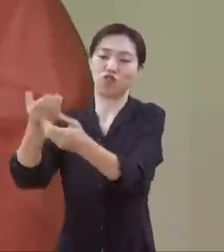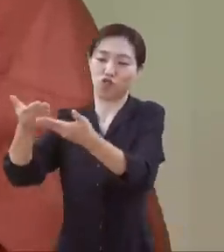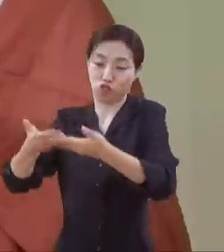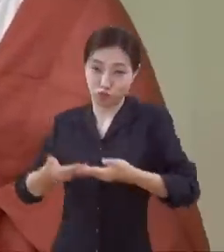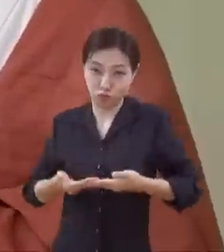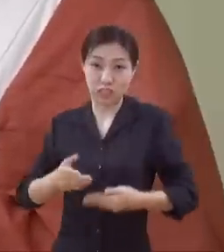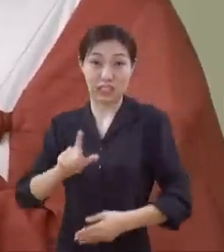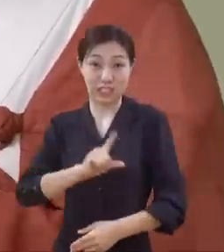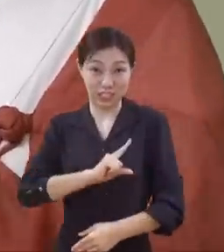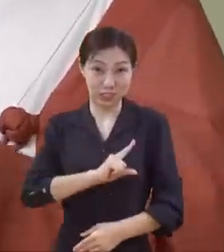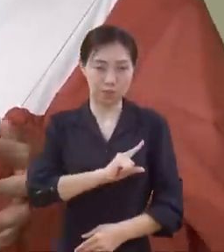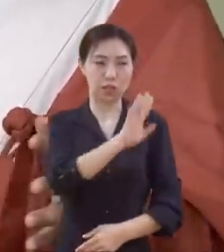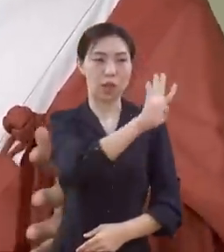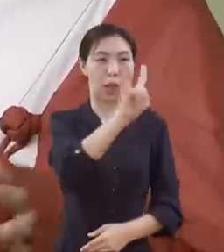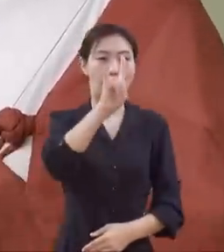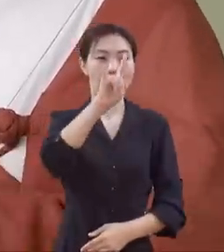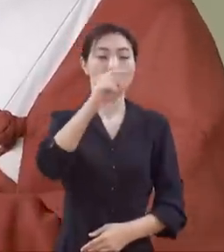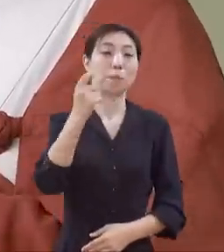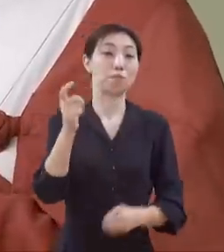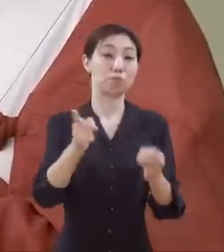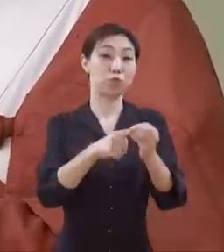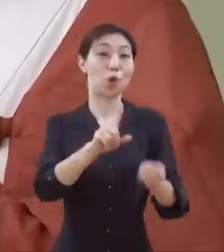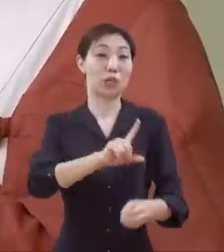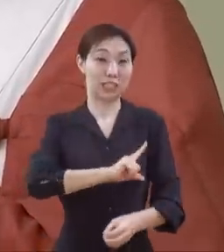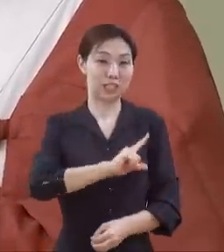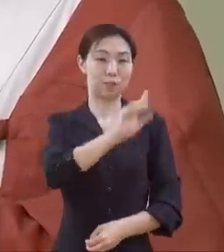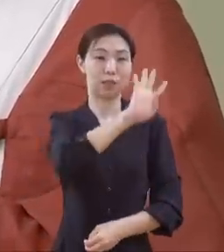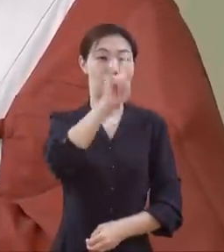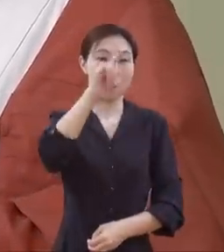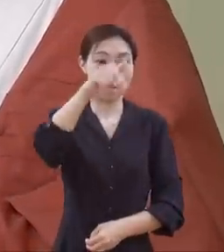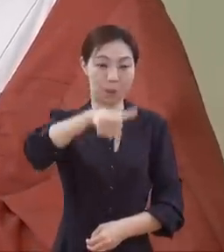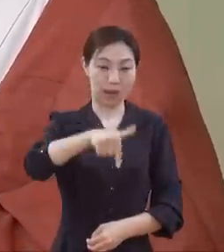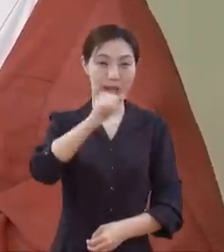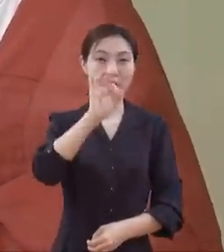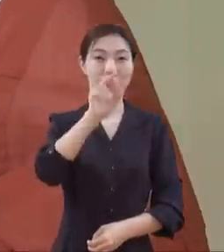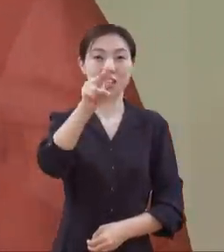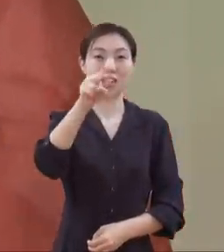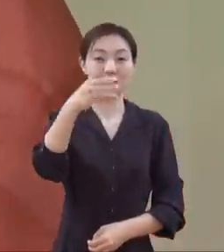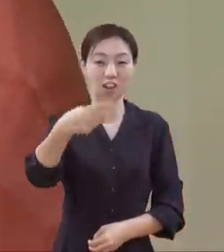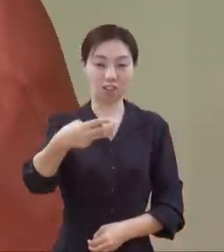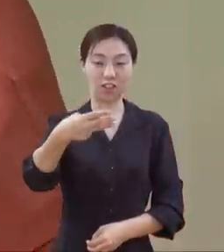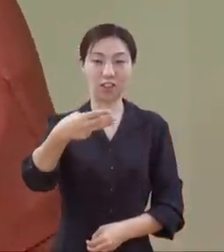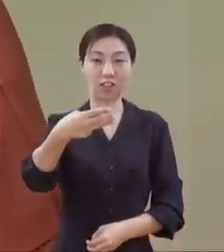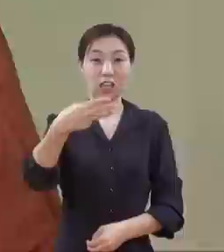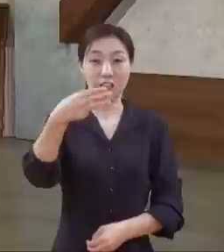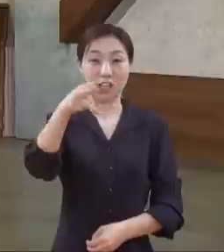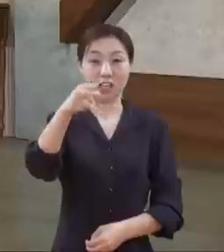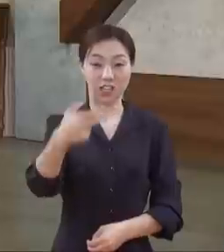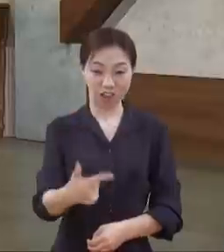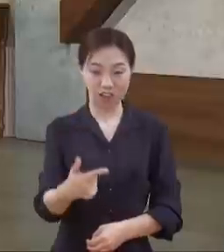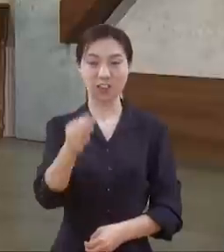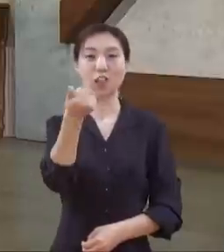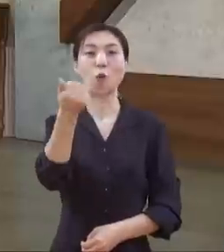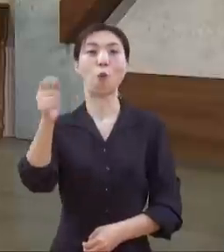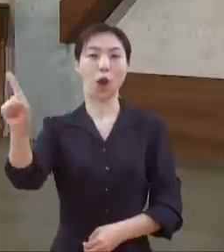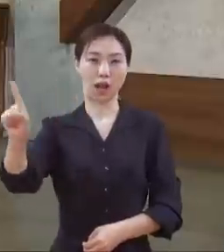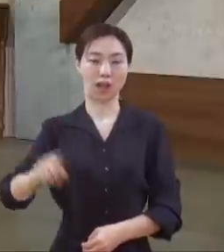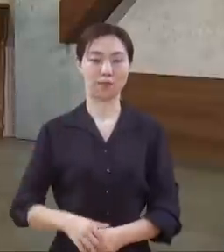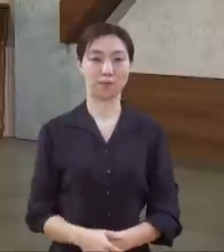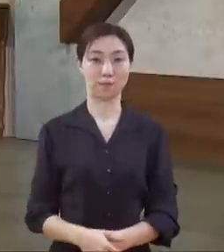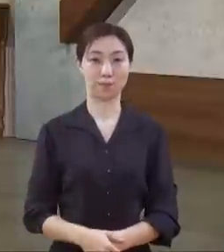불자님이라는 이름으로 이제 이야기를 여러분들께 들려드릴까 합니다이 송춘이 원로